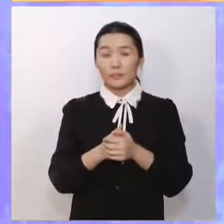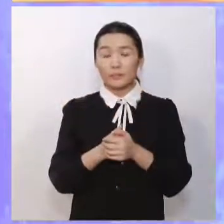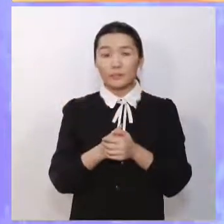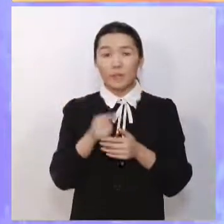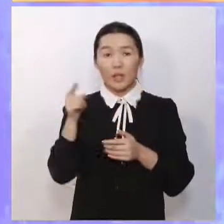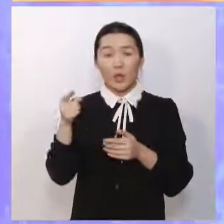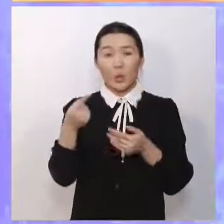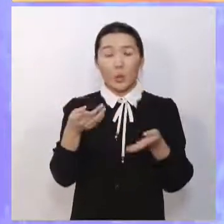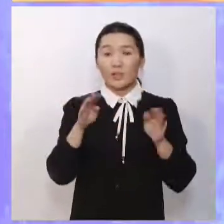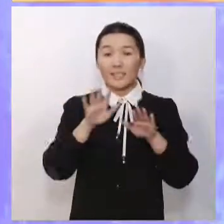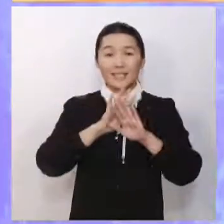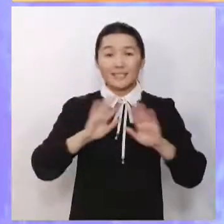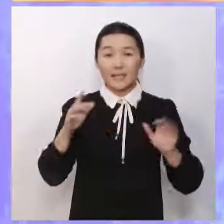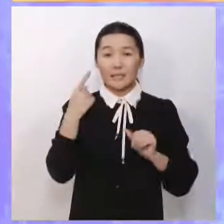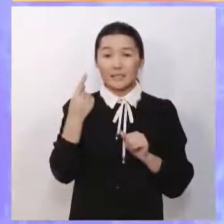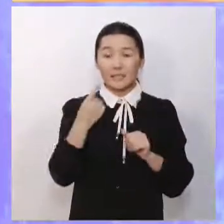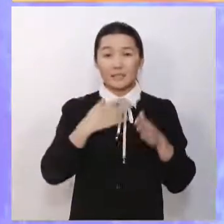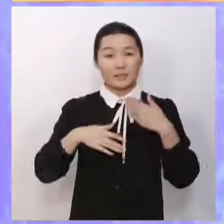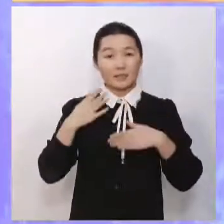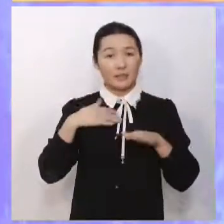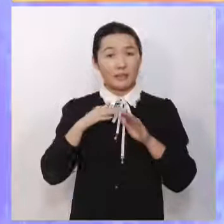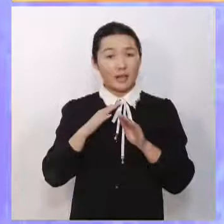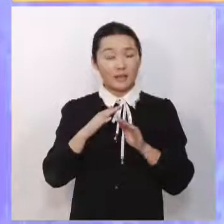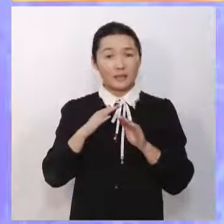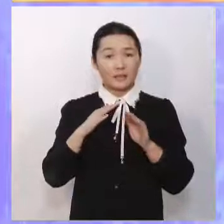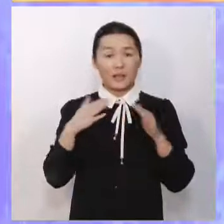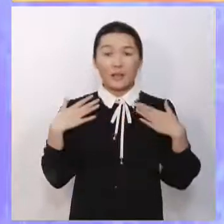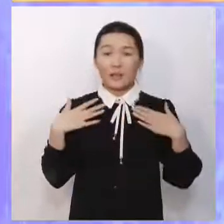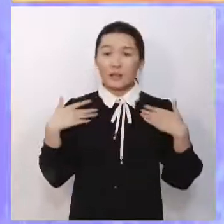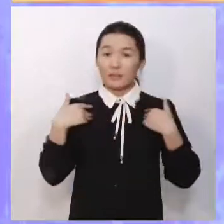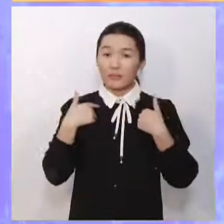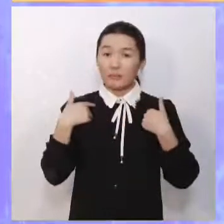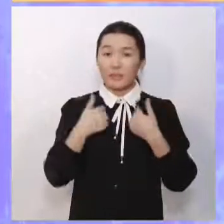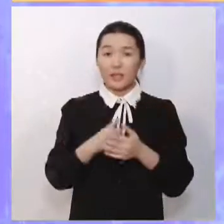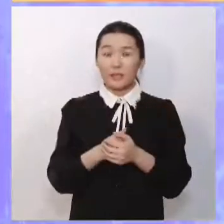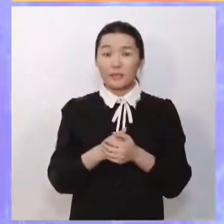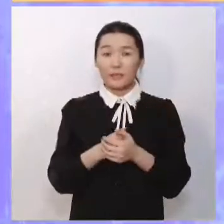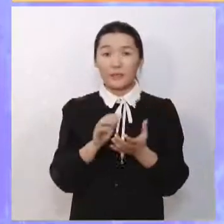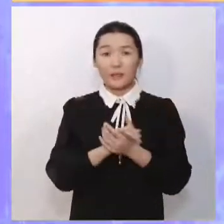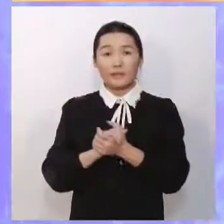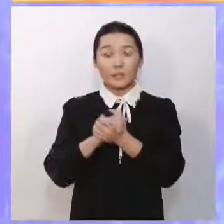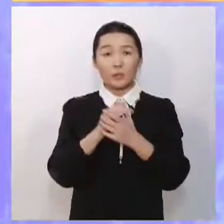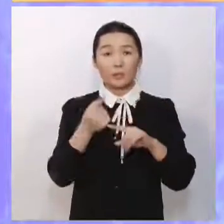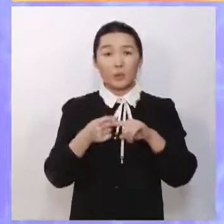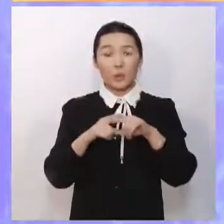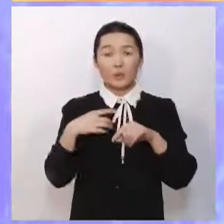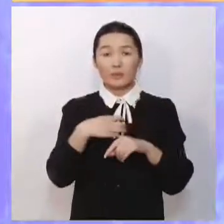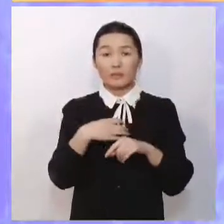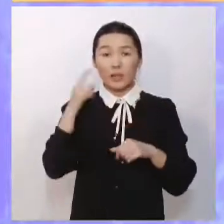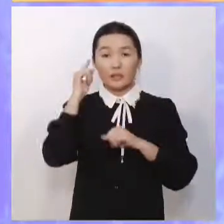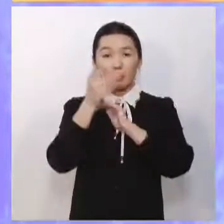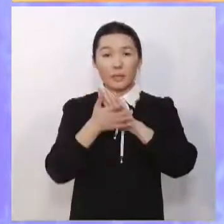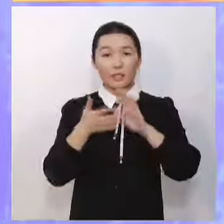не останется один ни в радости, ни в беде. И в дружбе очень важно понять